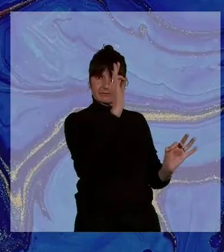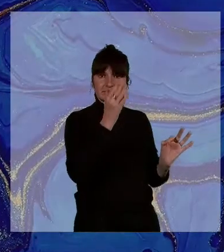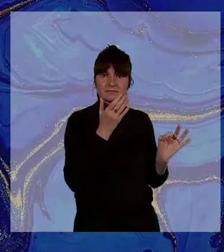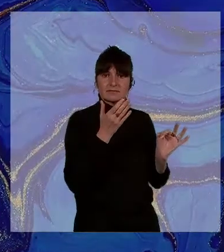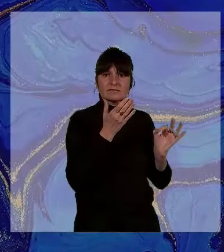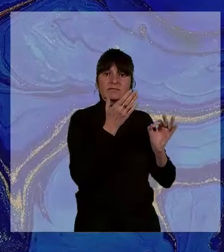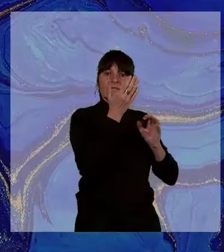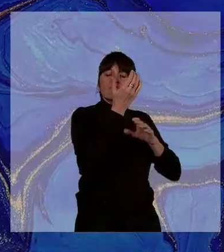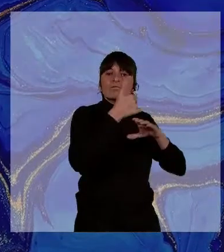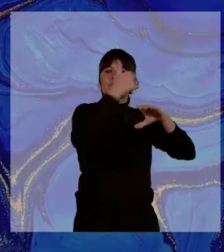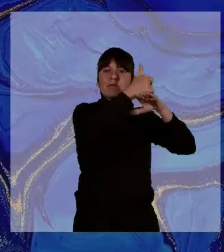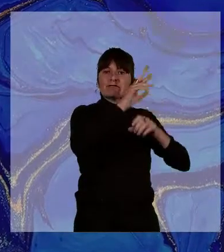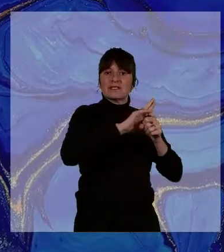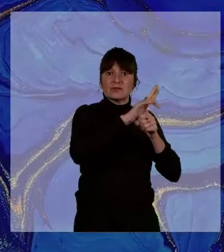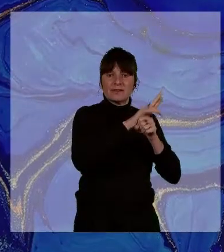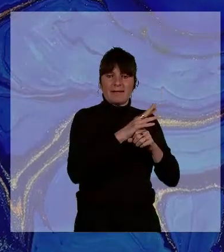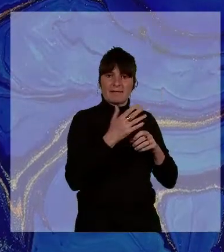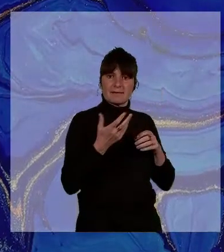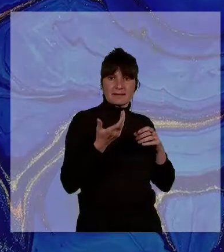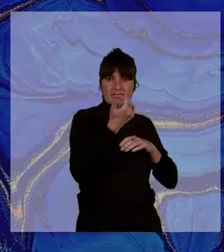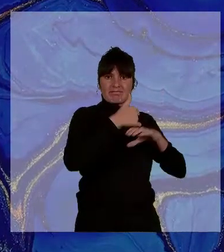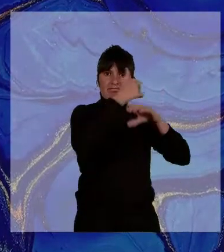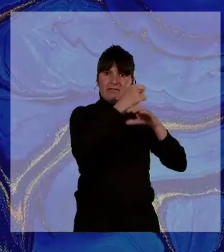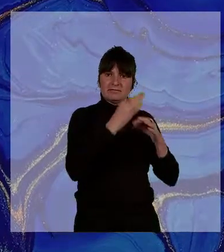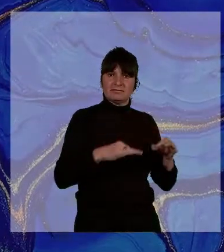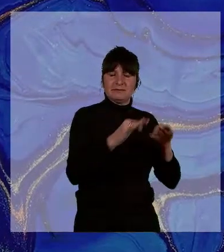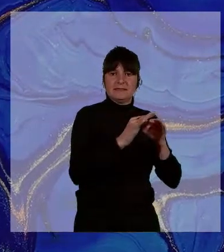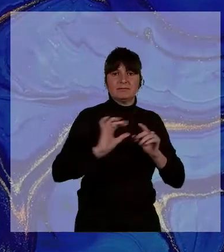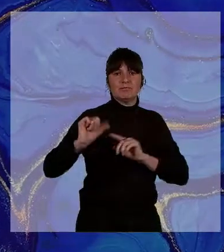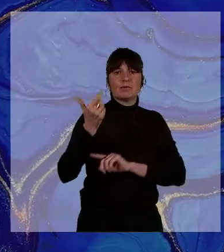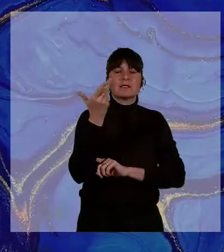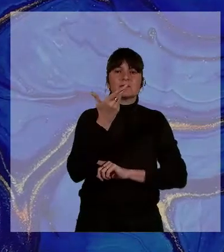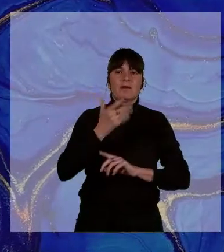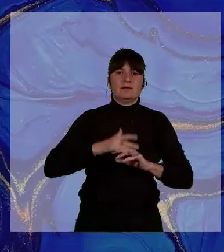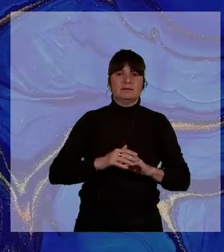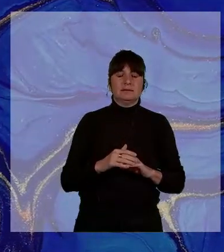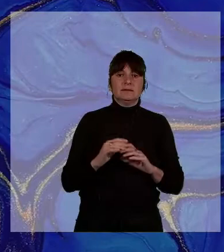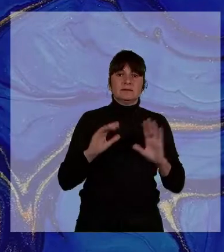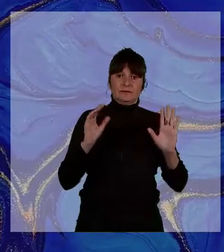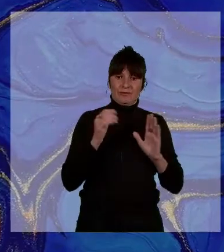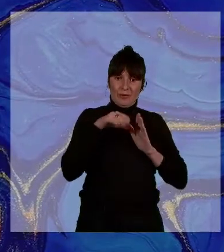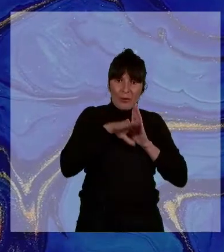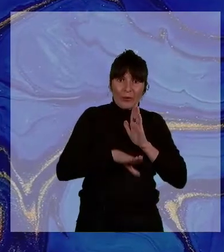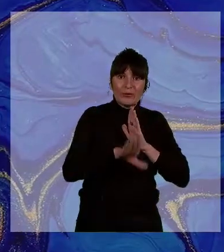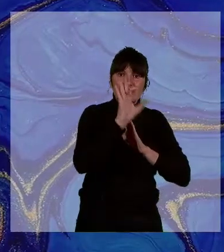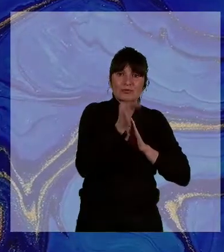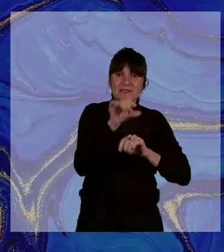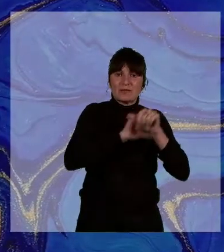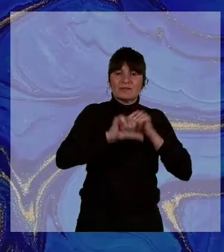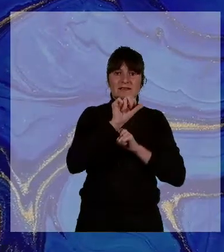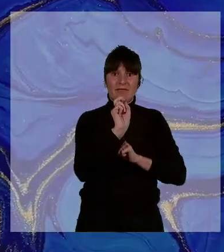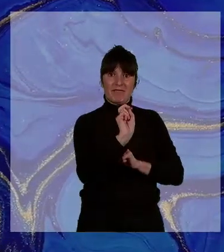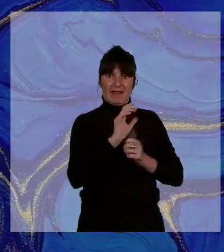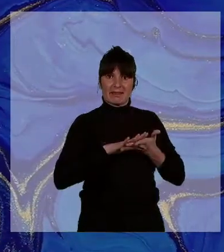appuyer nos efforts. Tout d'abord, le seul relance devrait être une relance verte.